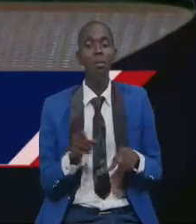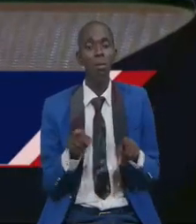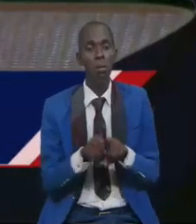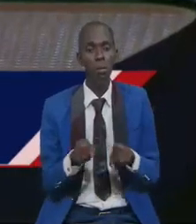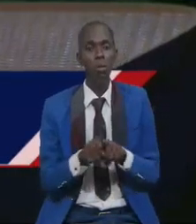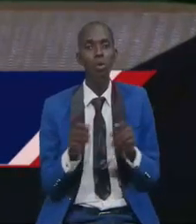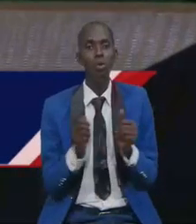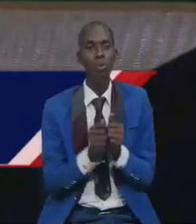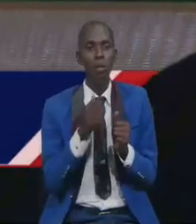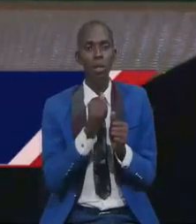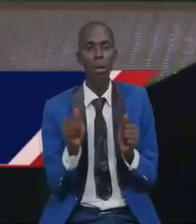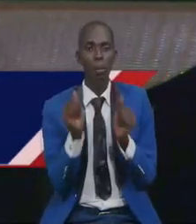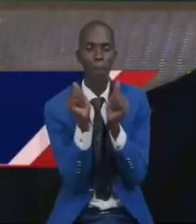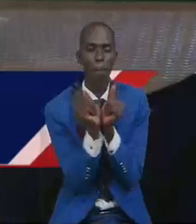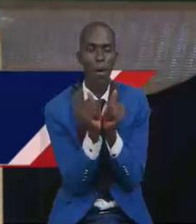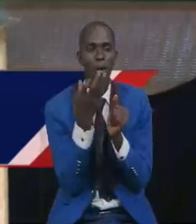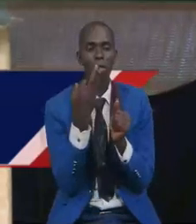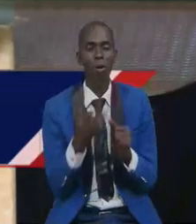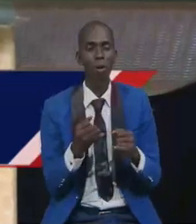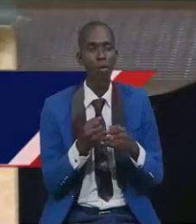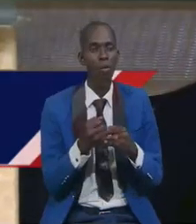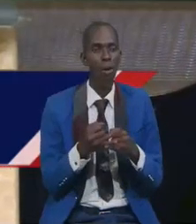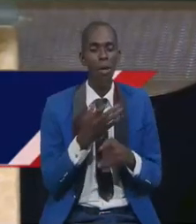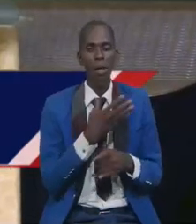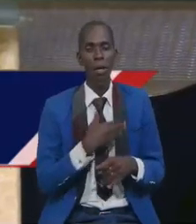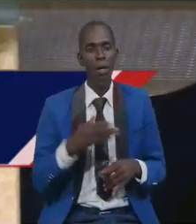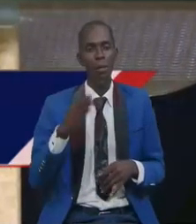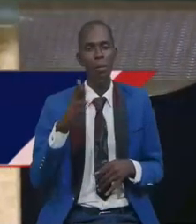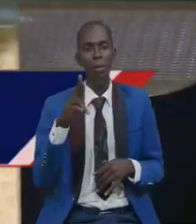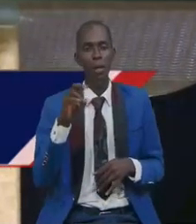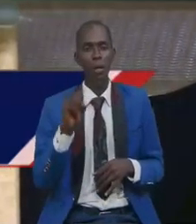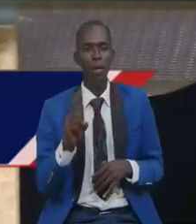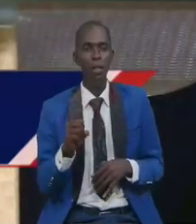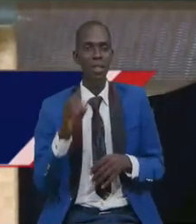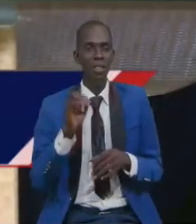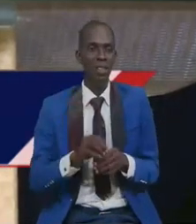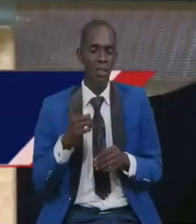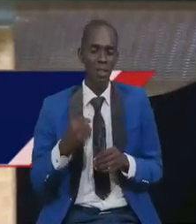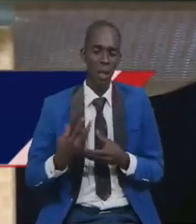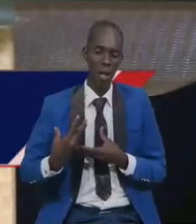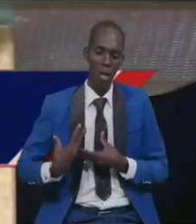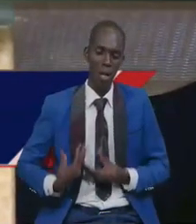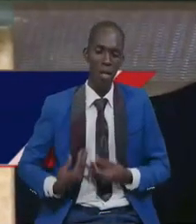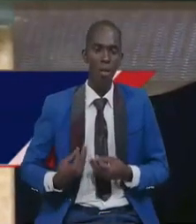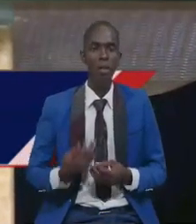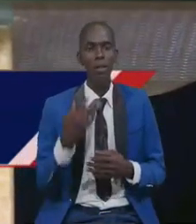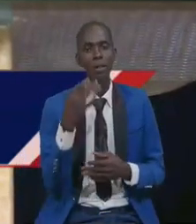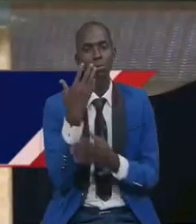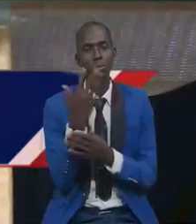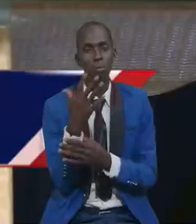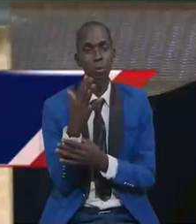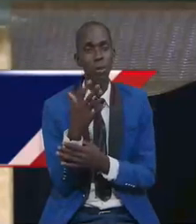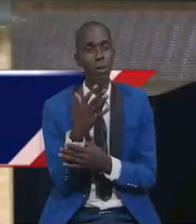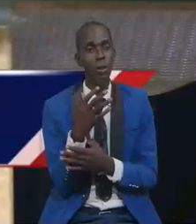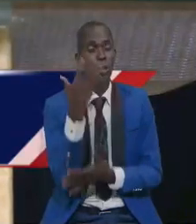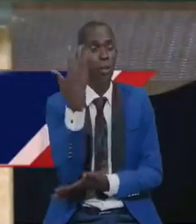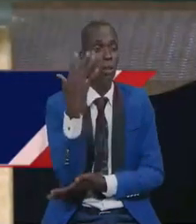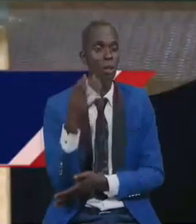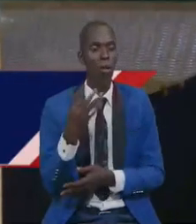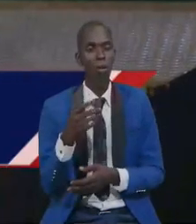des chaînes de fer et d'airain parmi l'herbe des champs, qu'il soit